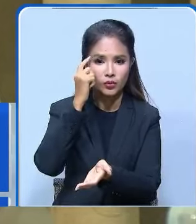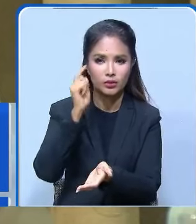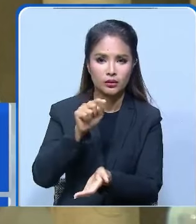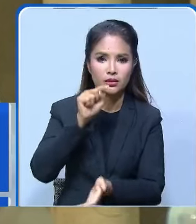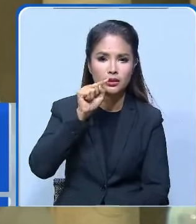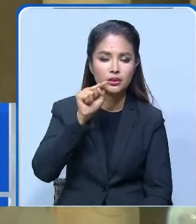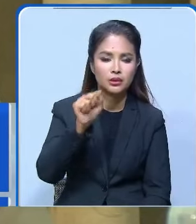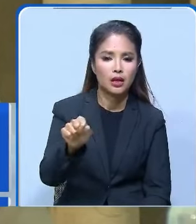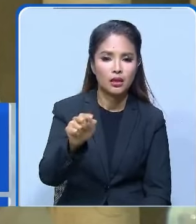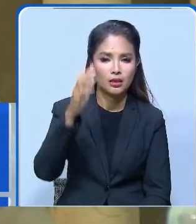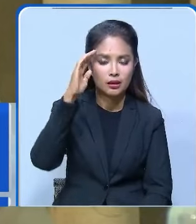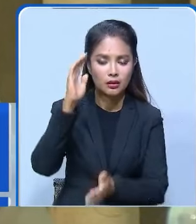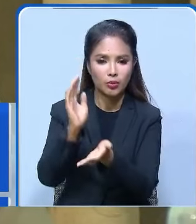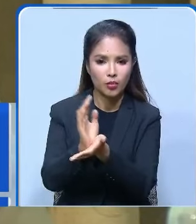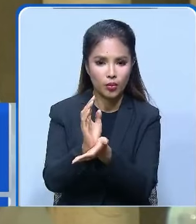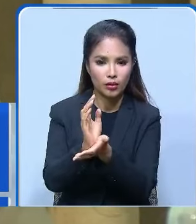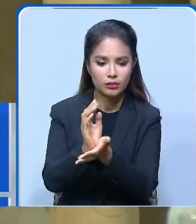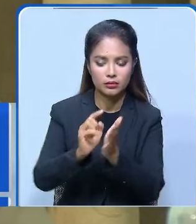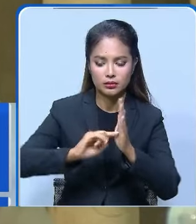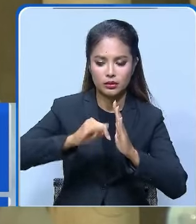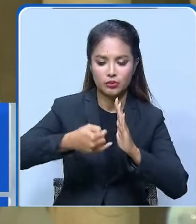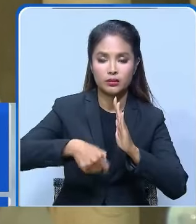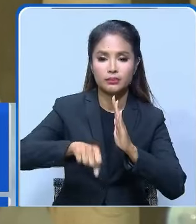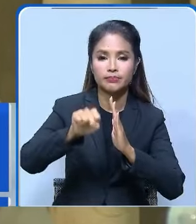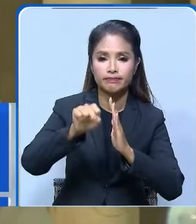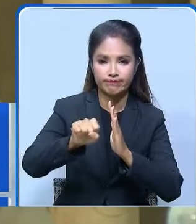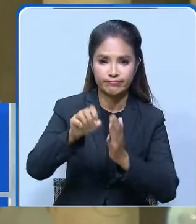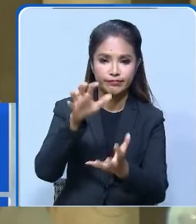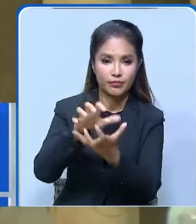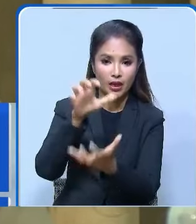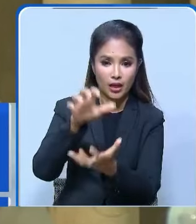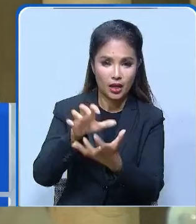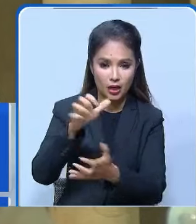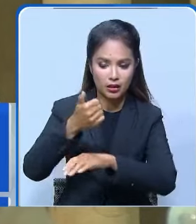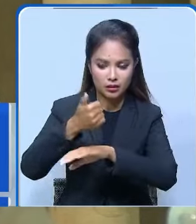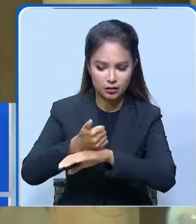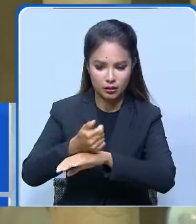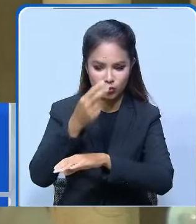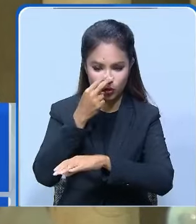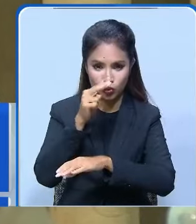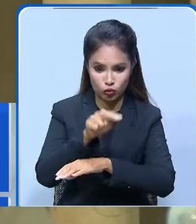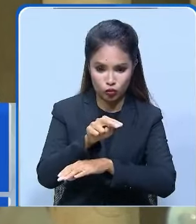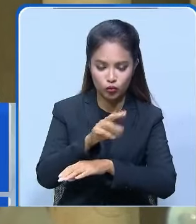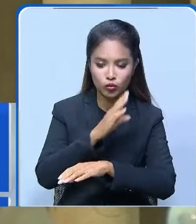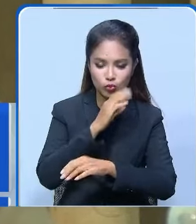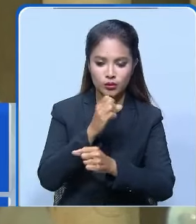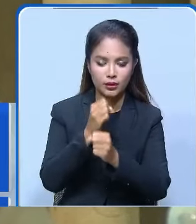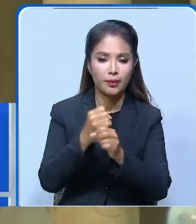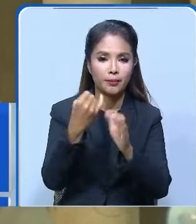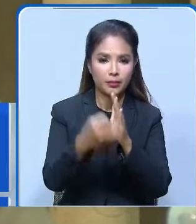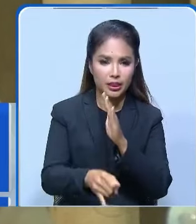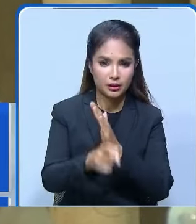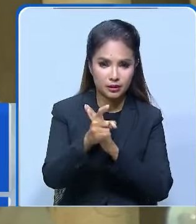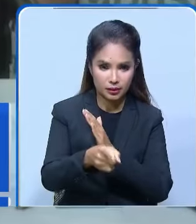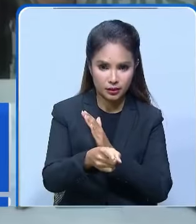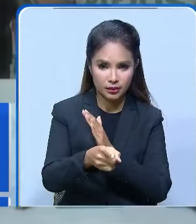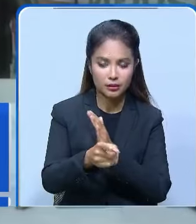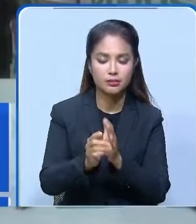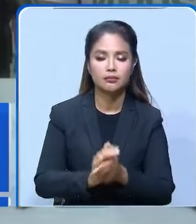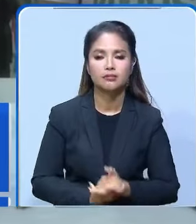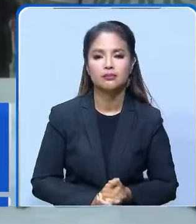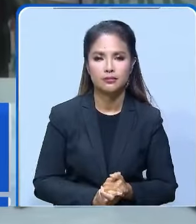ผู้บังคับการตำรวจภูธรจังหวัดสมุทรปราการไปตรวจสอบเรื่องนี้ในเชิงลึกถ้าหากพบว่าเป็นการกระทำความผิดจริงตามที่ถูกกล่าวห